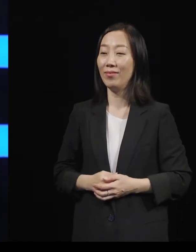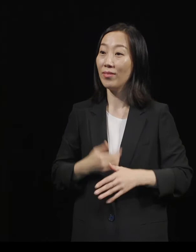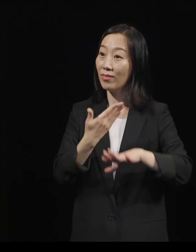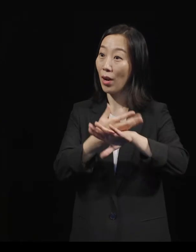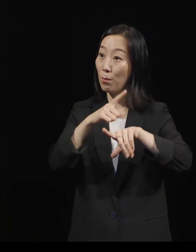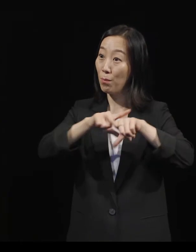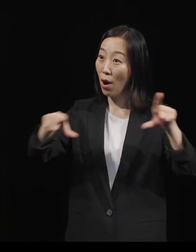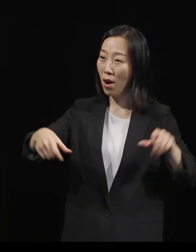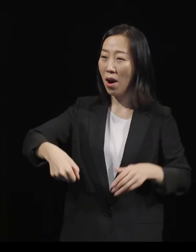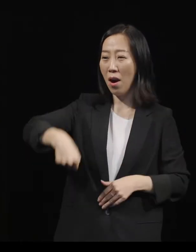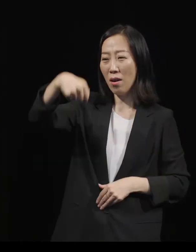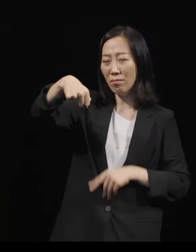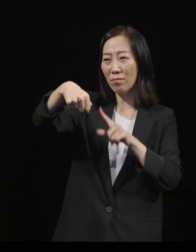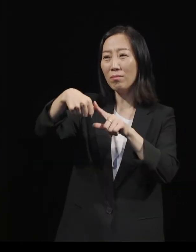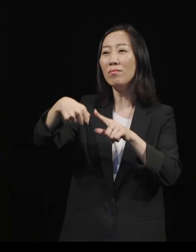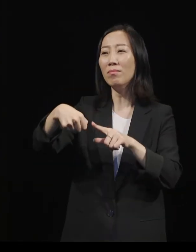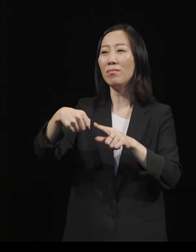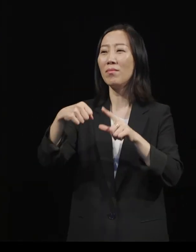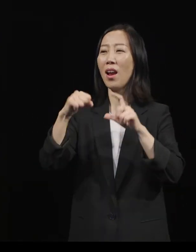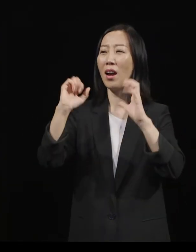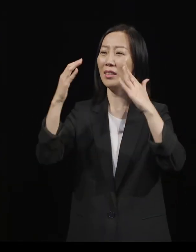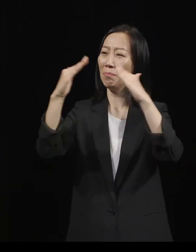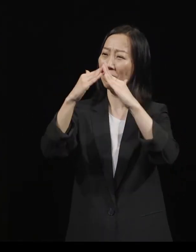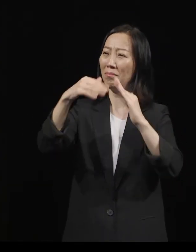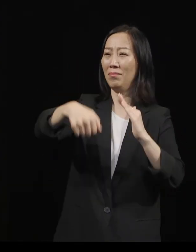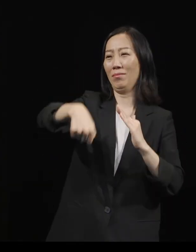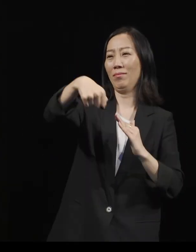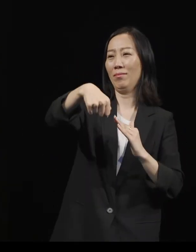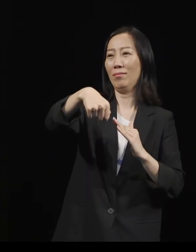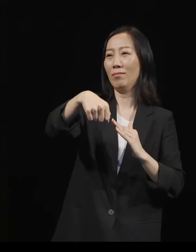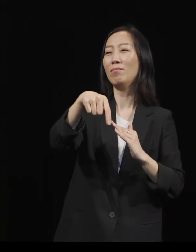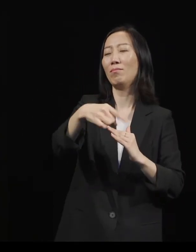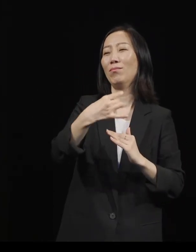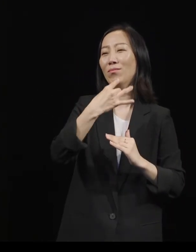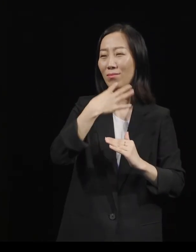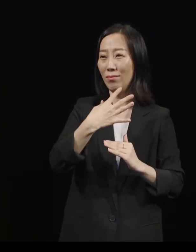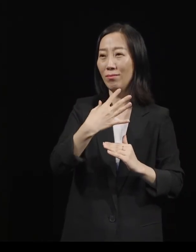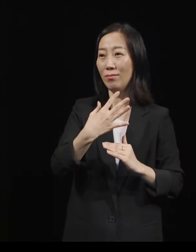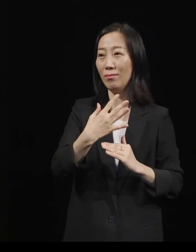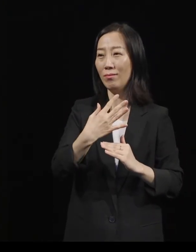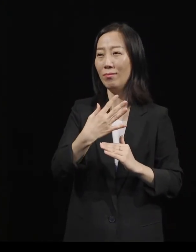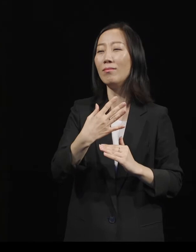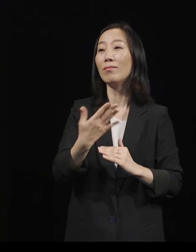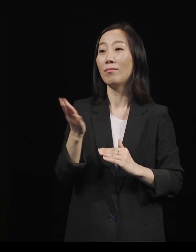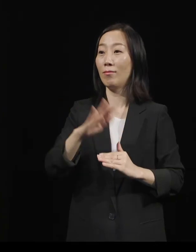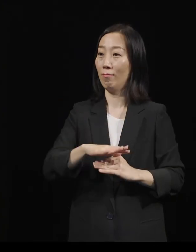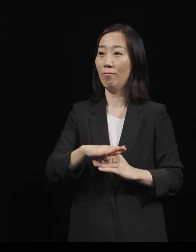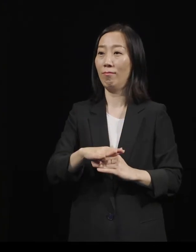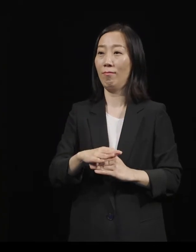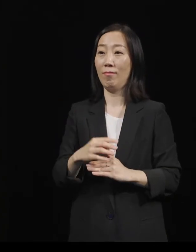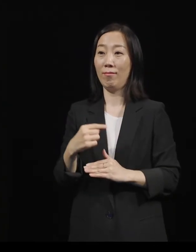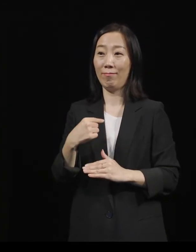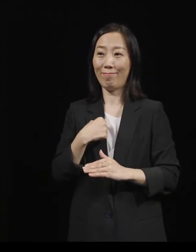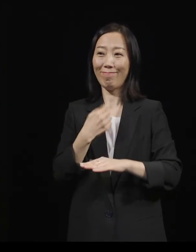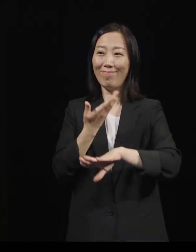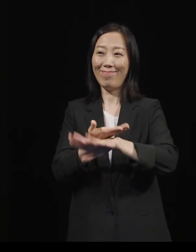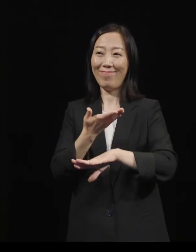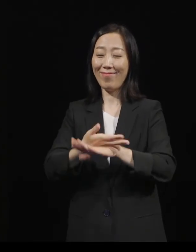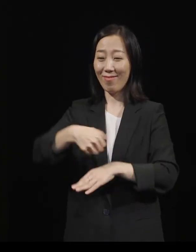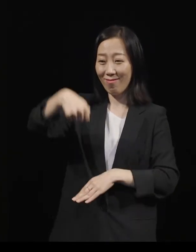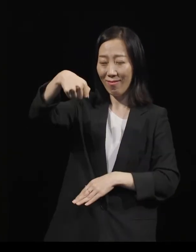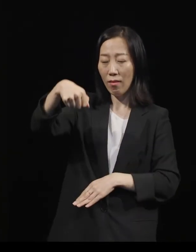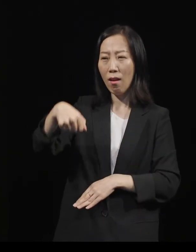남들에게는 정말 아이가 거쳐간 그 기관에 어린이집 가방일 수 밖에 없을 텐데요. 저에게는